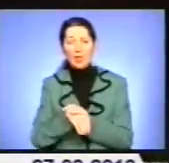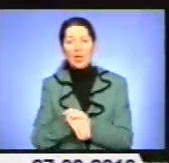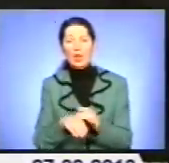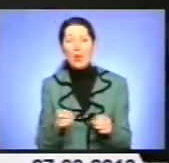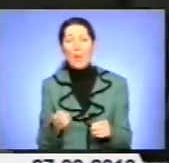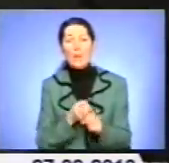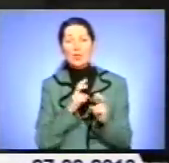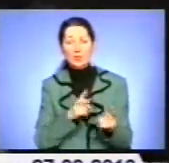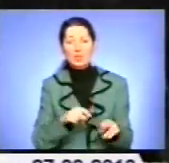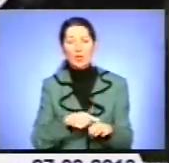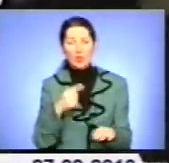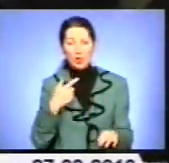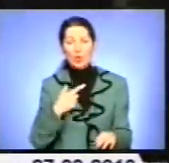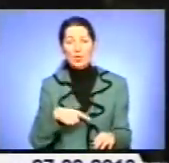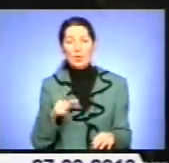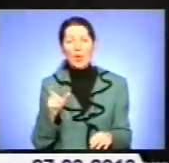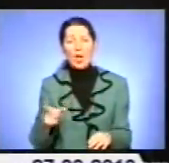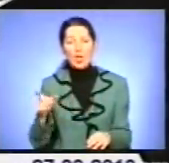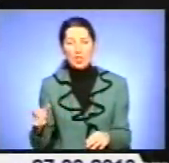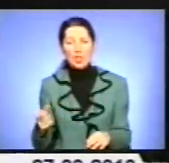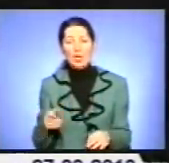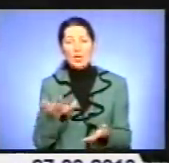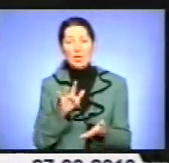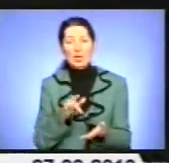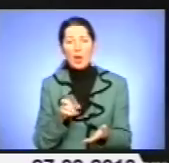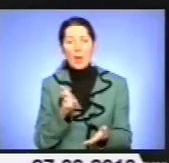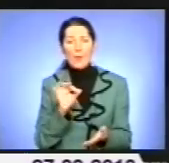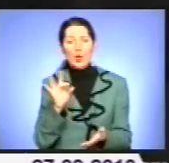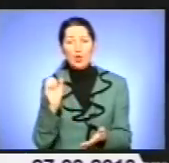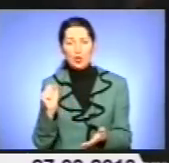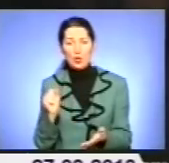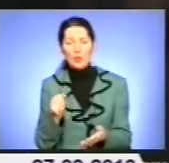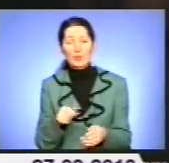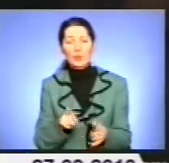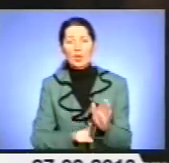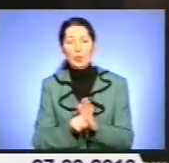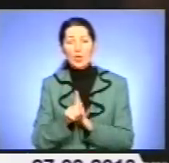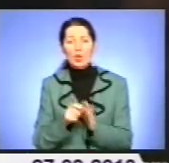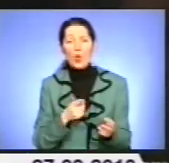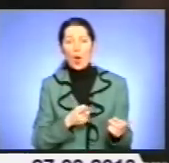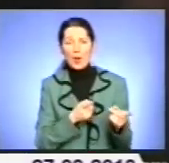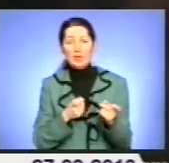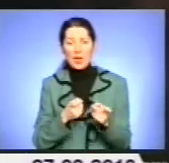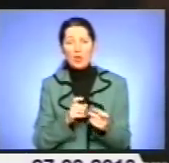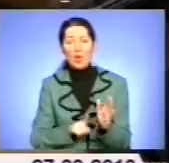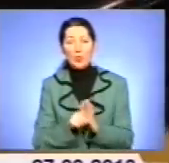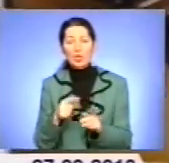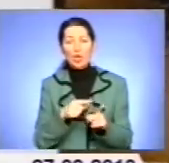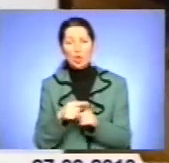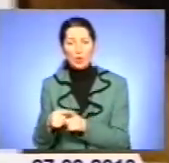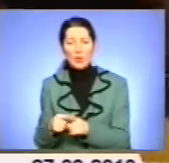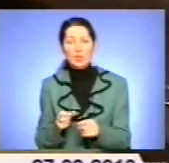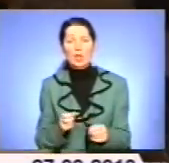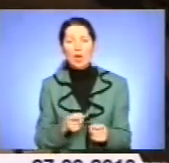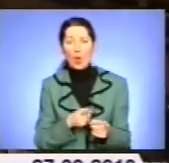підприємці. Адже цькування і залякування місцевого бізнесмена почалося зі словесних погроз. Зловмисники двічі попереджали молодого чоловіка